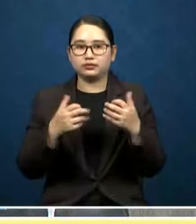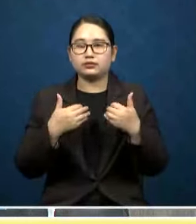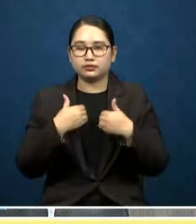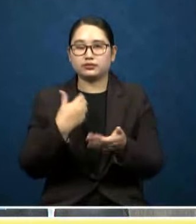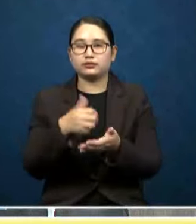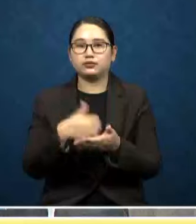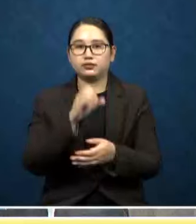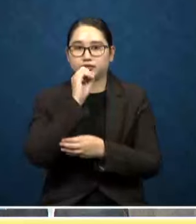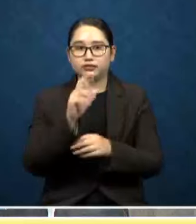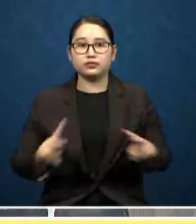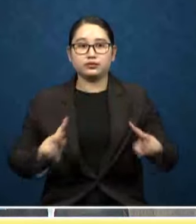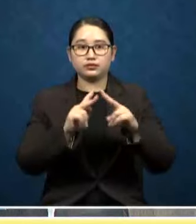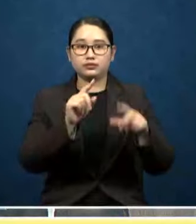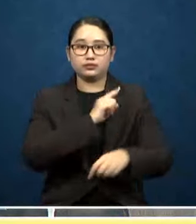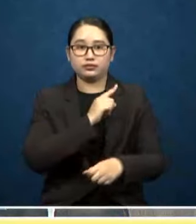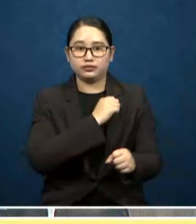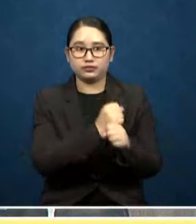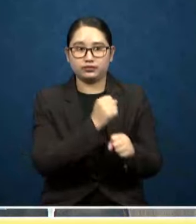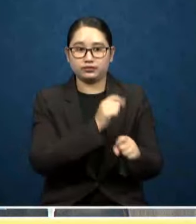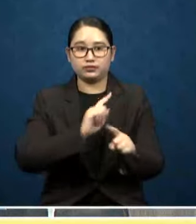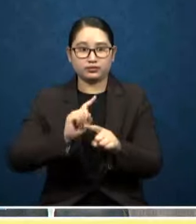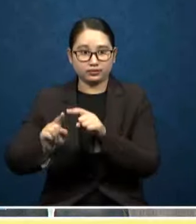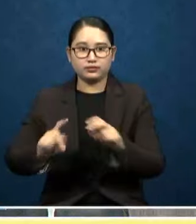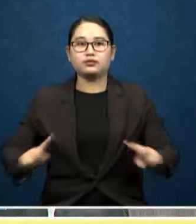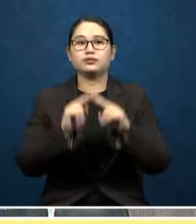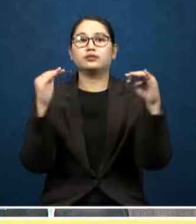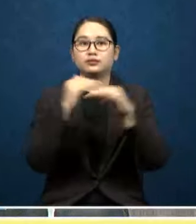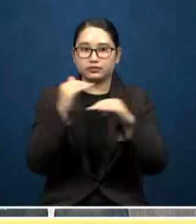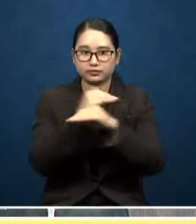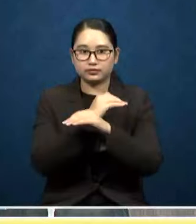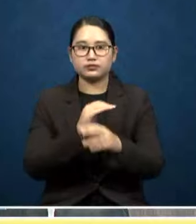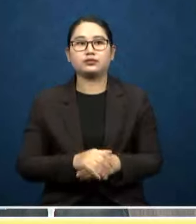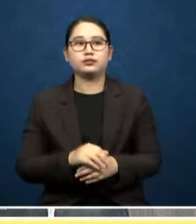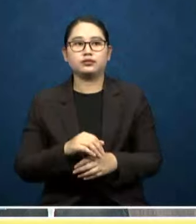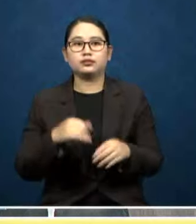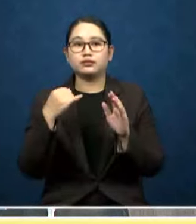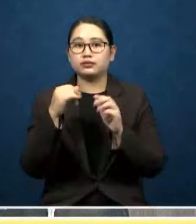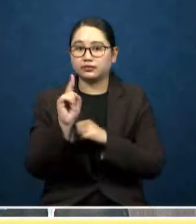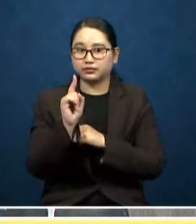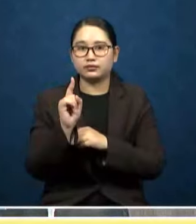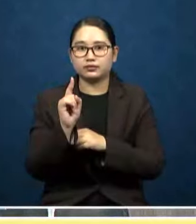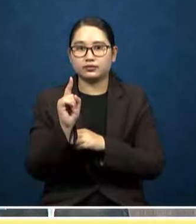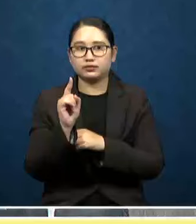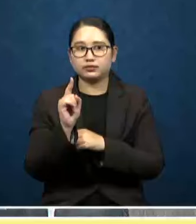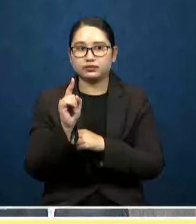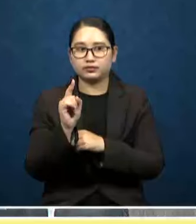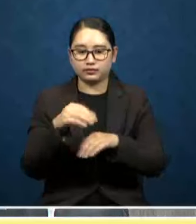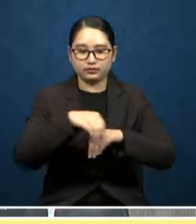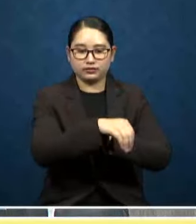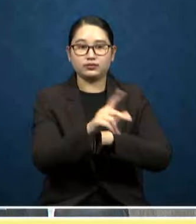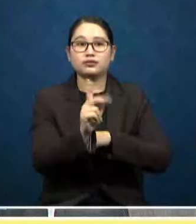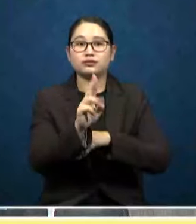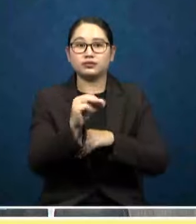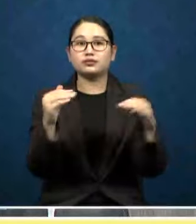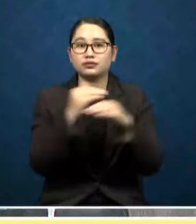ได้ว่าหน่วยงานที่เกี่ยวข้องกับเรื่องนี้เไล่มาตั้งแต่กระทรวงคมนาคมกระทรวงคมนาคมมีอะไรครับมีกรมขนส่งทาง